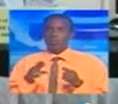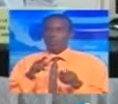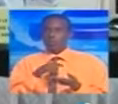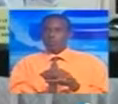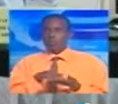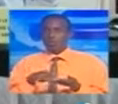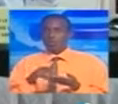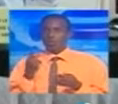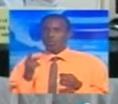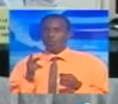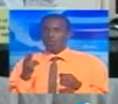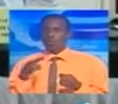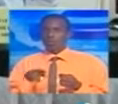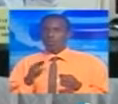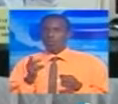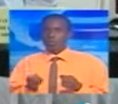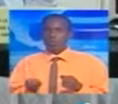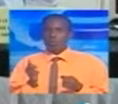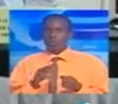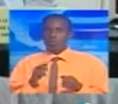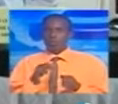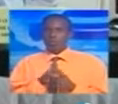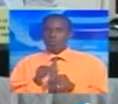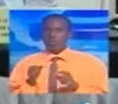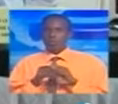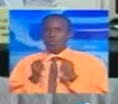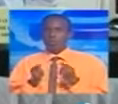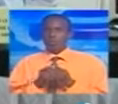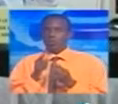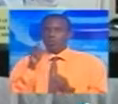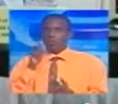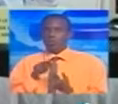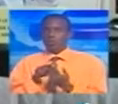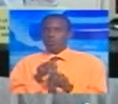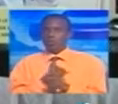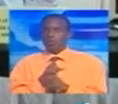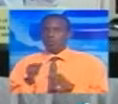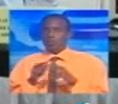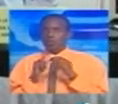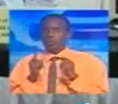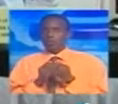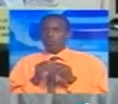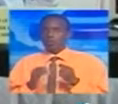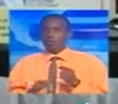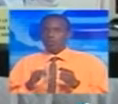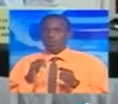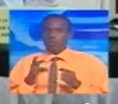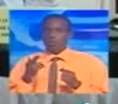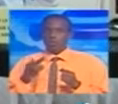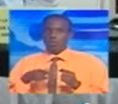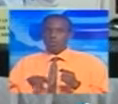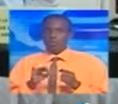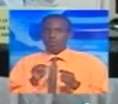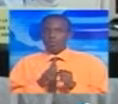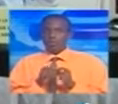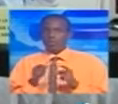cette initiative rejoint les ambitions et les objectifs du gouvernement dans le cadre de renforcement et